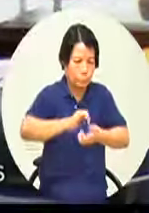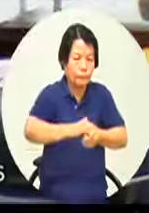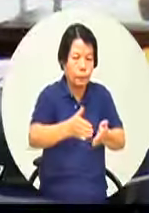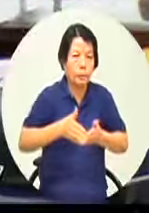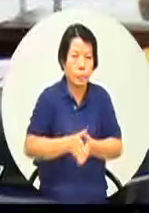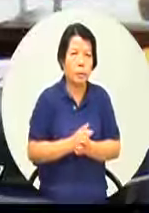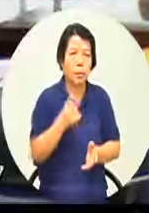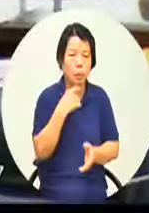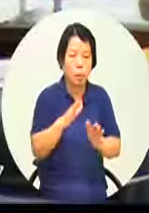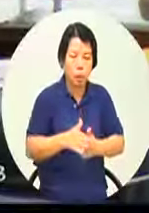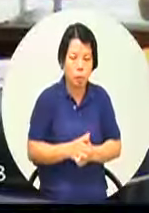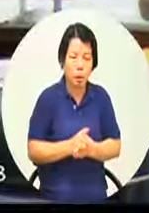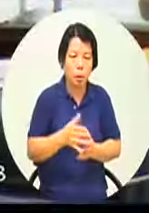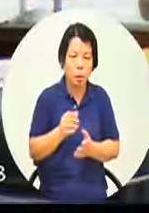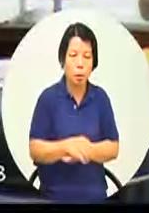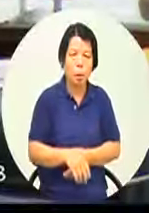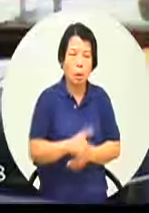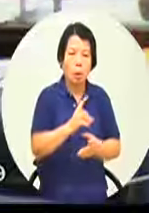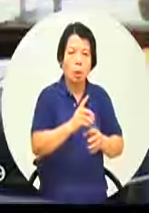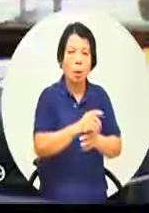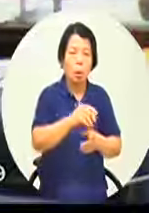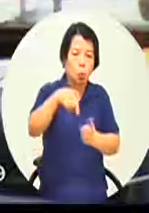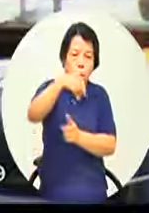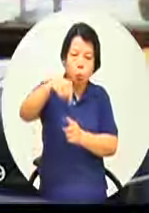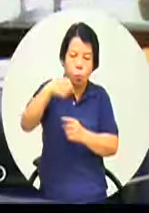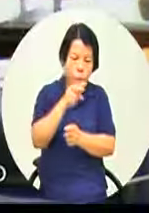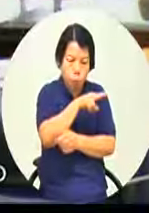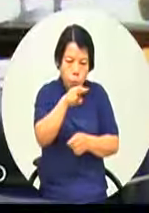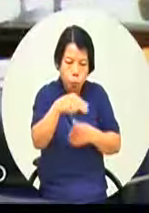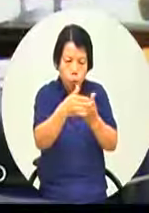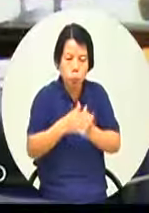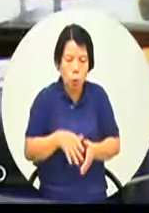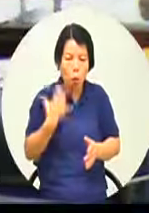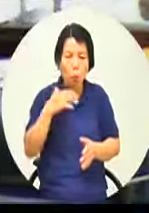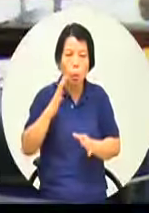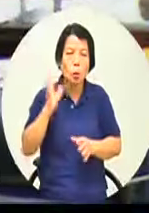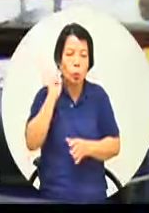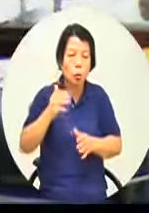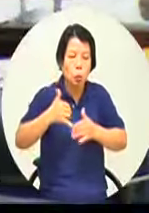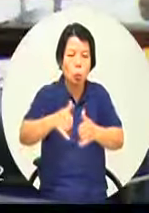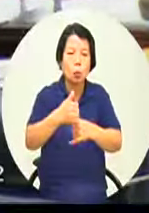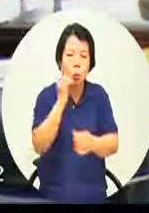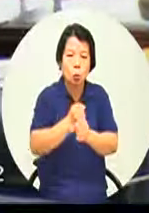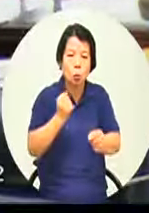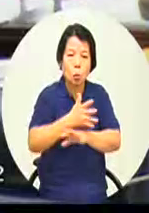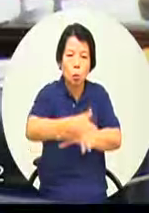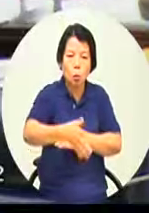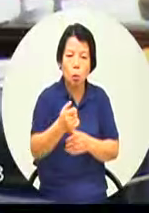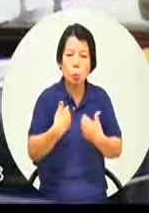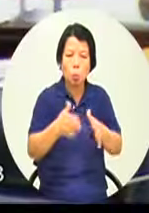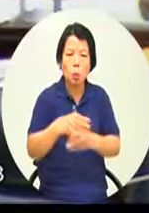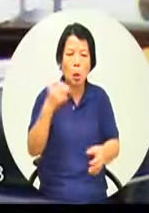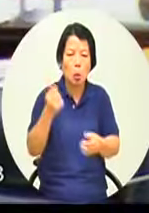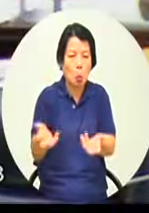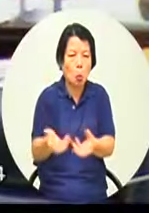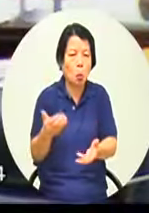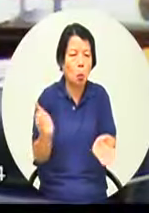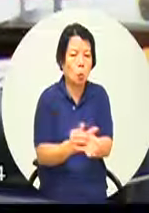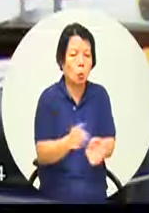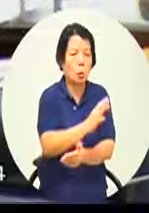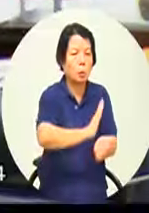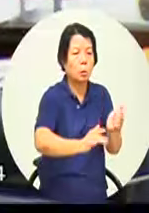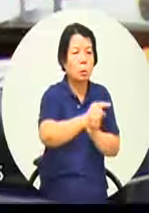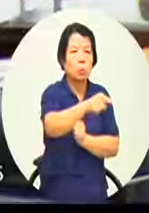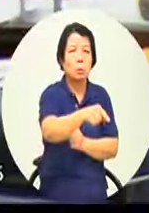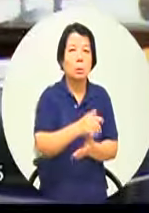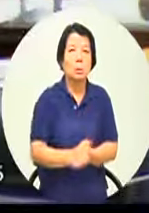无你嘛掠一下 Google 来看，啊，无看恁遐有啥物水路已经做过啊，卖恁做了去影响着别人。你们